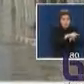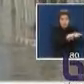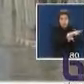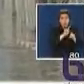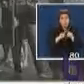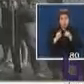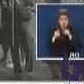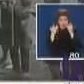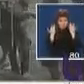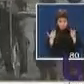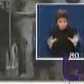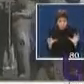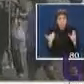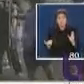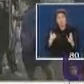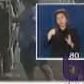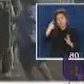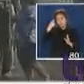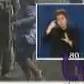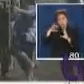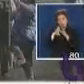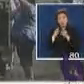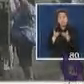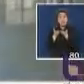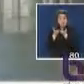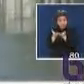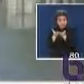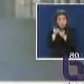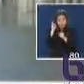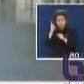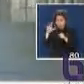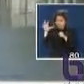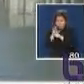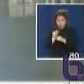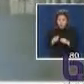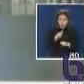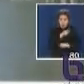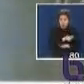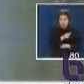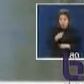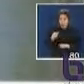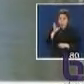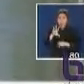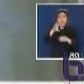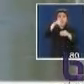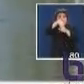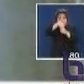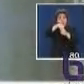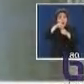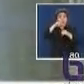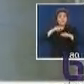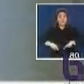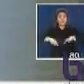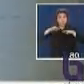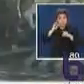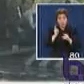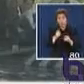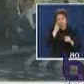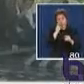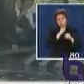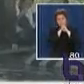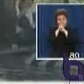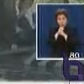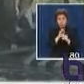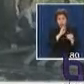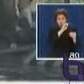ประสบภัยรวมถึงการกระจายเรือเพื่อให้ทั่วถึงพี่น้องประชาชนที่ยังคงอาศัยอยู่ในพื้นที่ท่วมขังรวมถึงกรุงเทพมหานคร